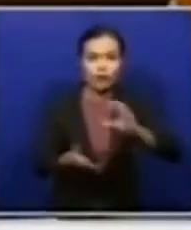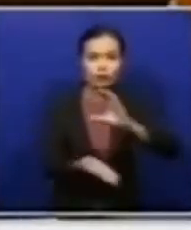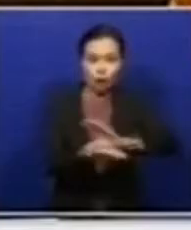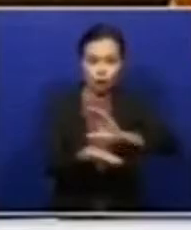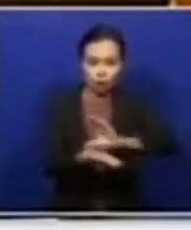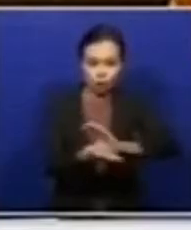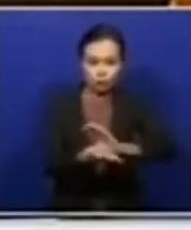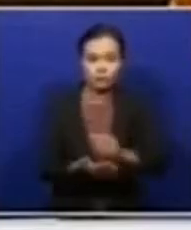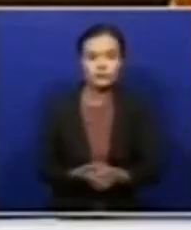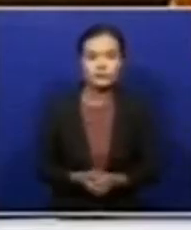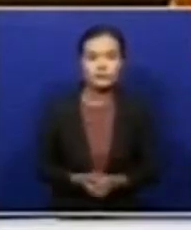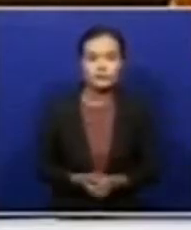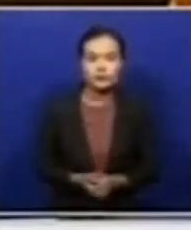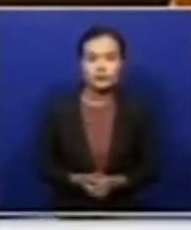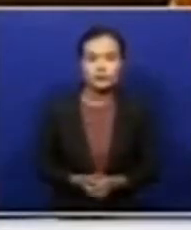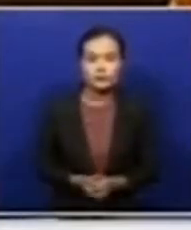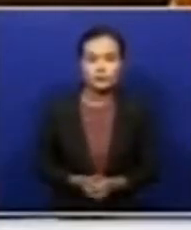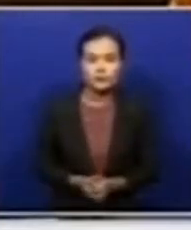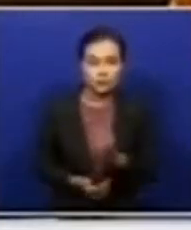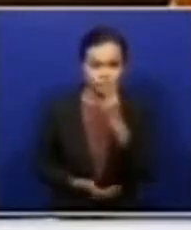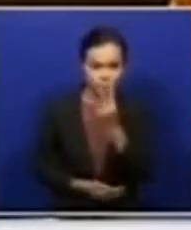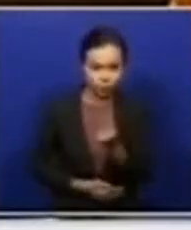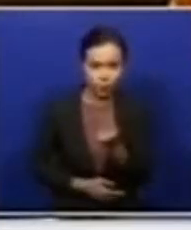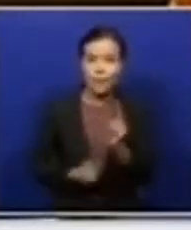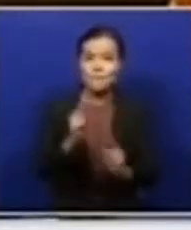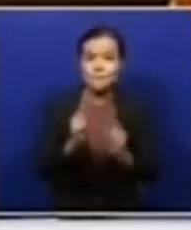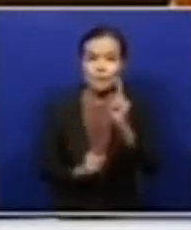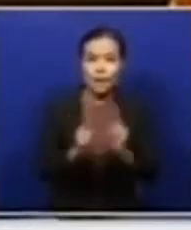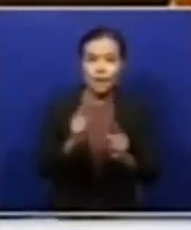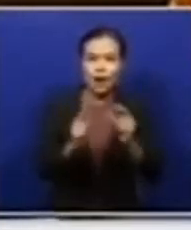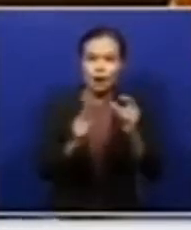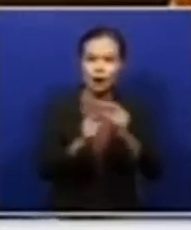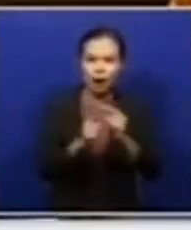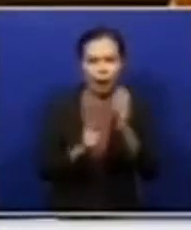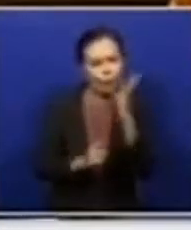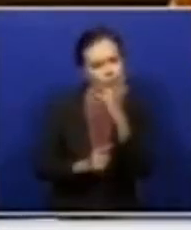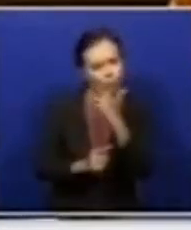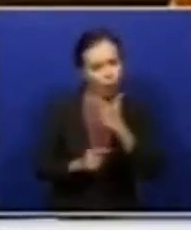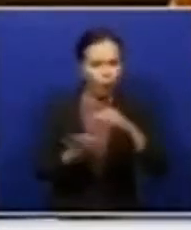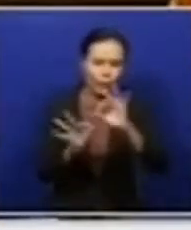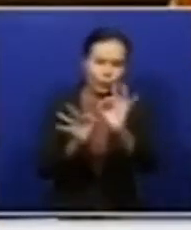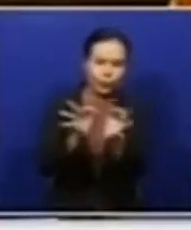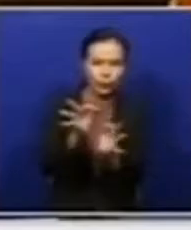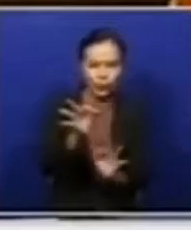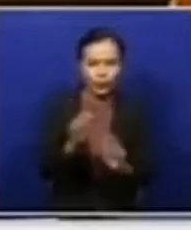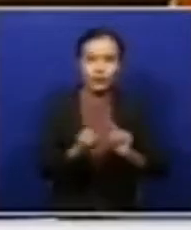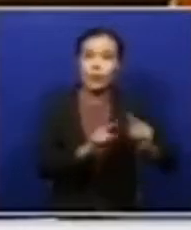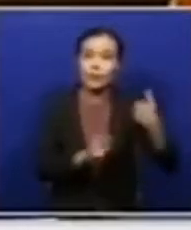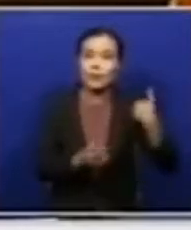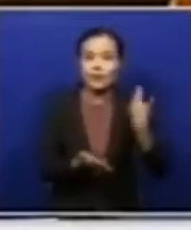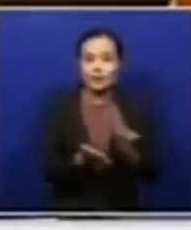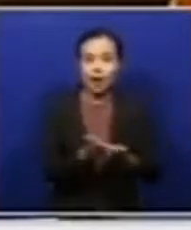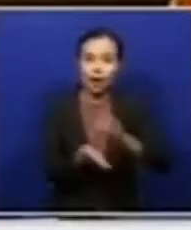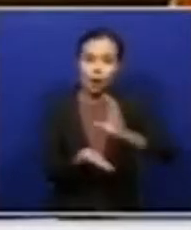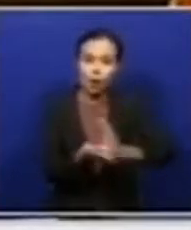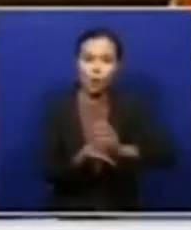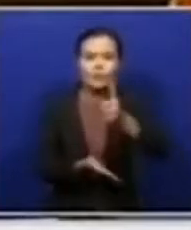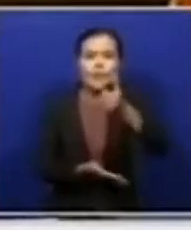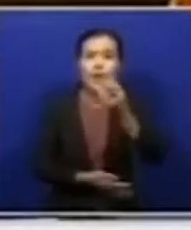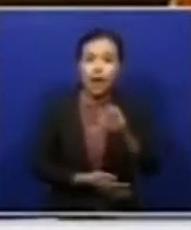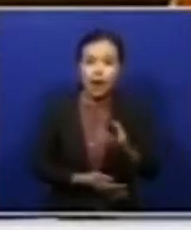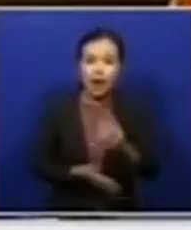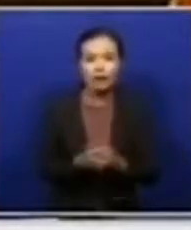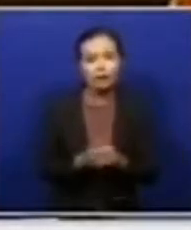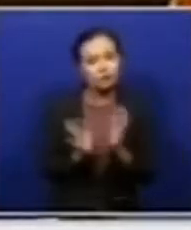ครับก็มาดูครับก็ประเมินมาใช้คำสวยหรูนะครับว่าการใช้งบประมาณต่างๆเนี้ยดียังไงมาอวยเ